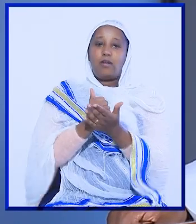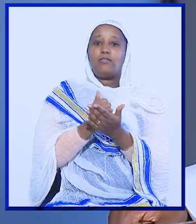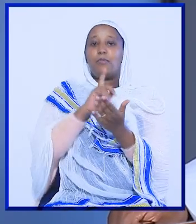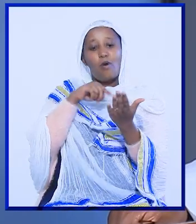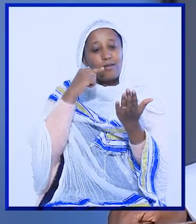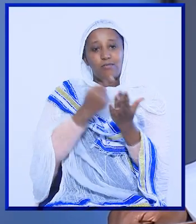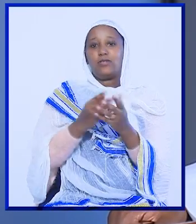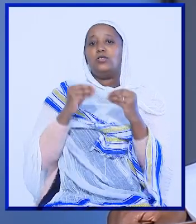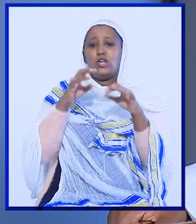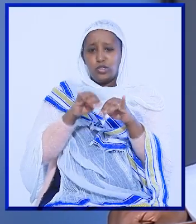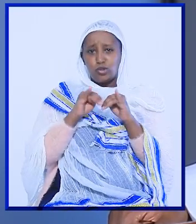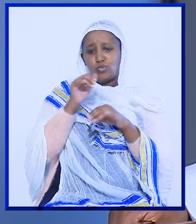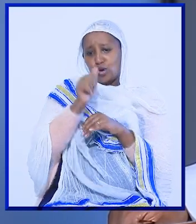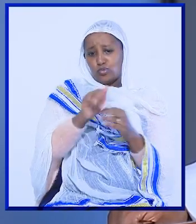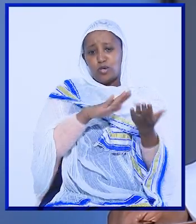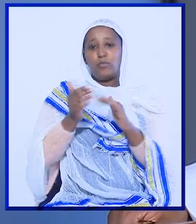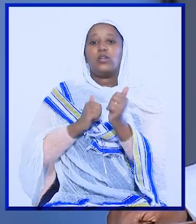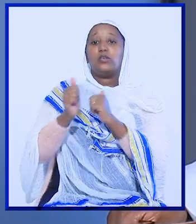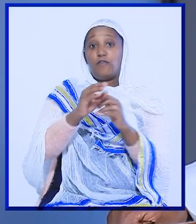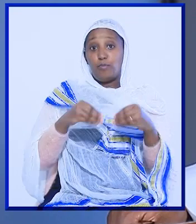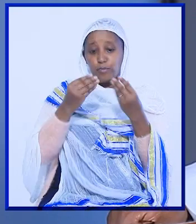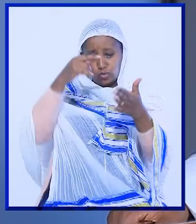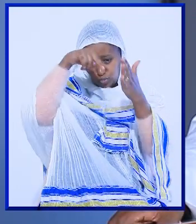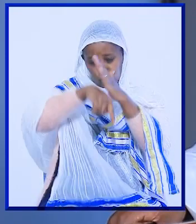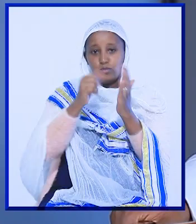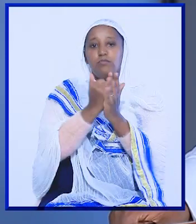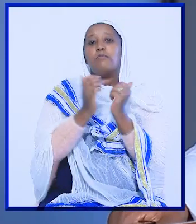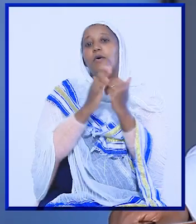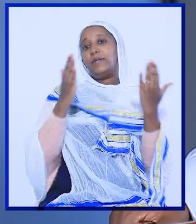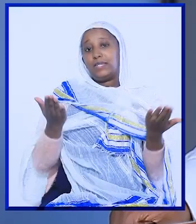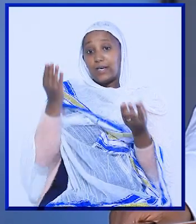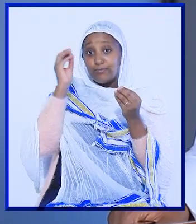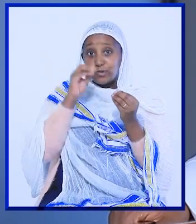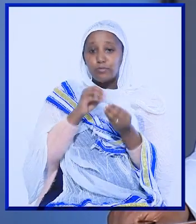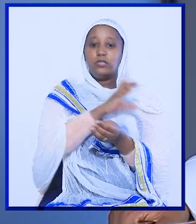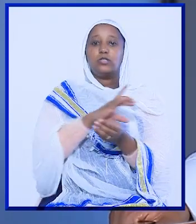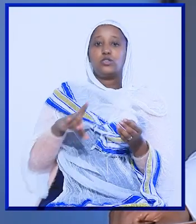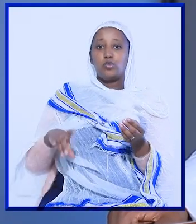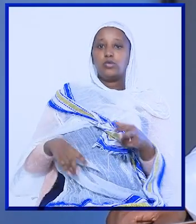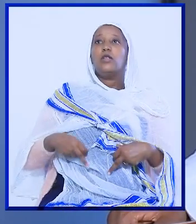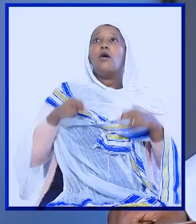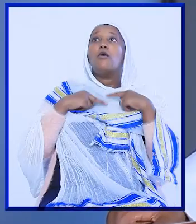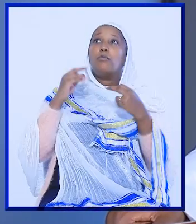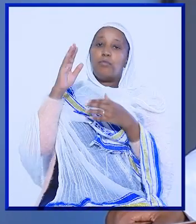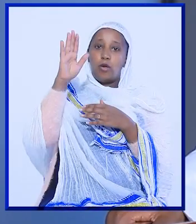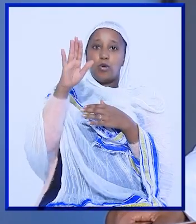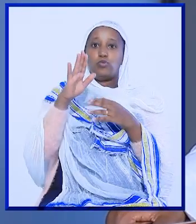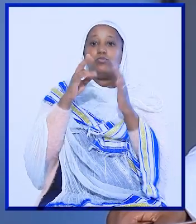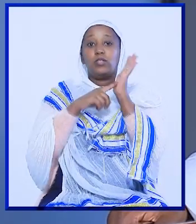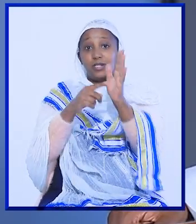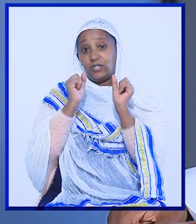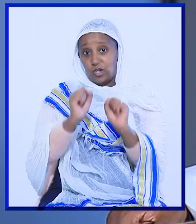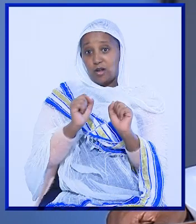በሞት አተመው። በሞት ጨክኖ ራሱን ለሞት አሳልፎ በመስጠት ቁልቁል በመሰቀልም ጭምር